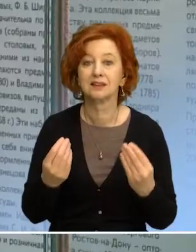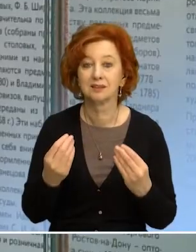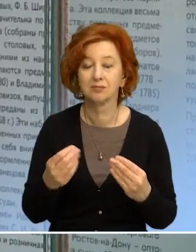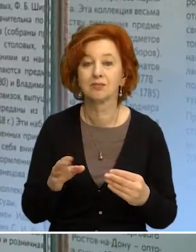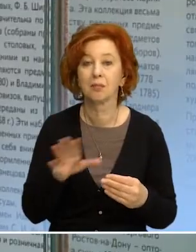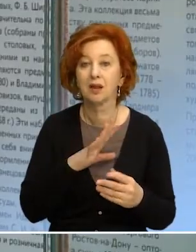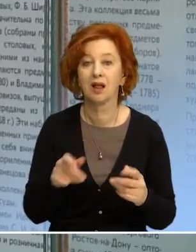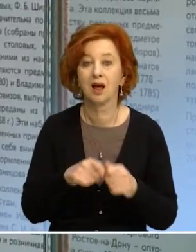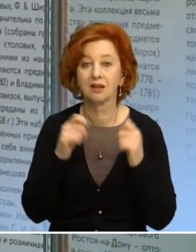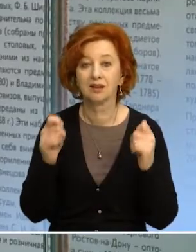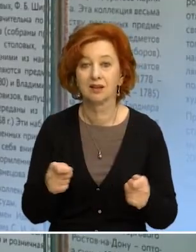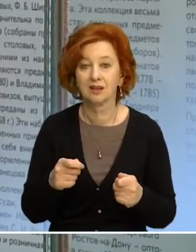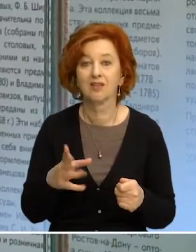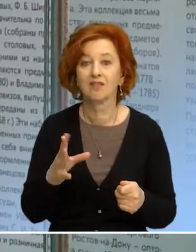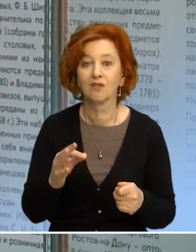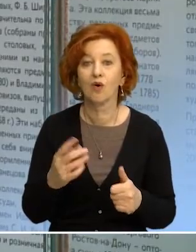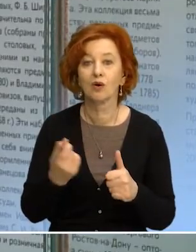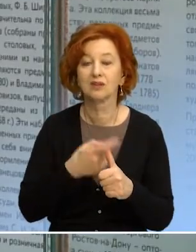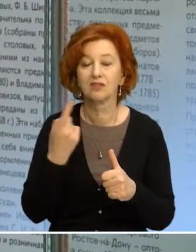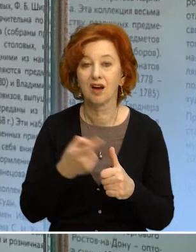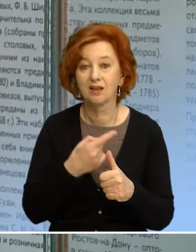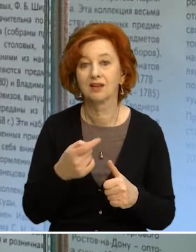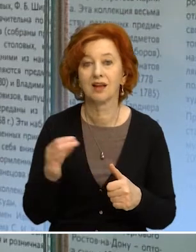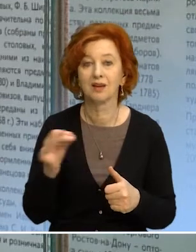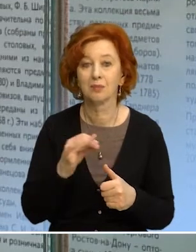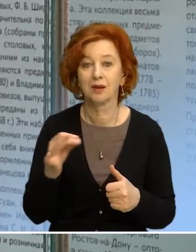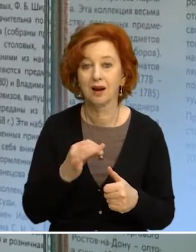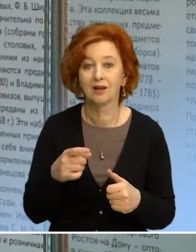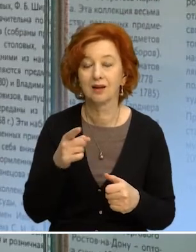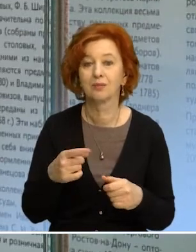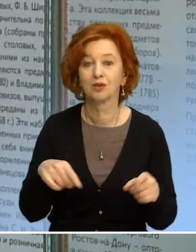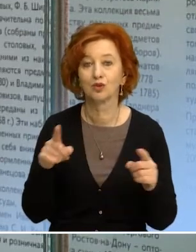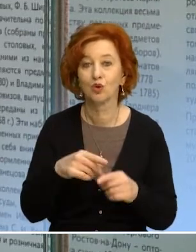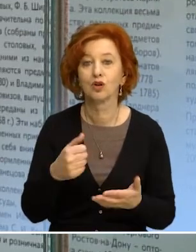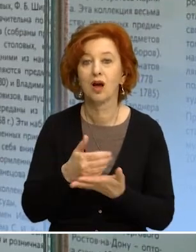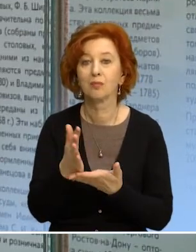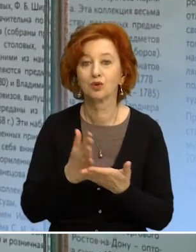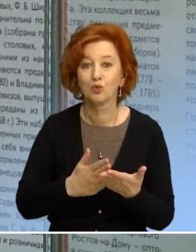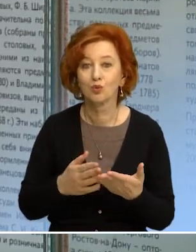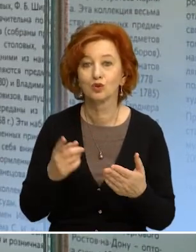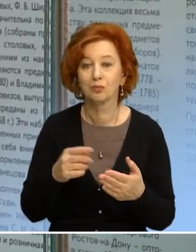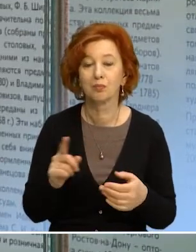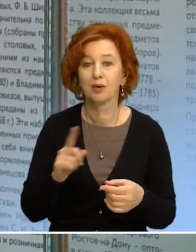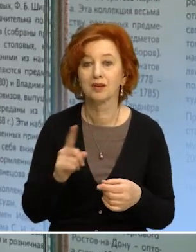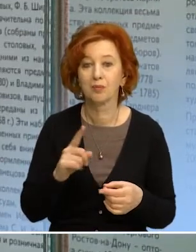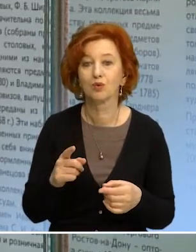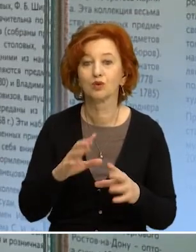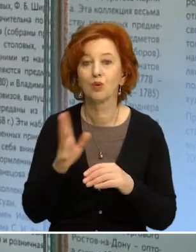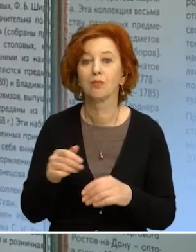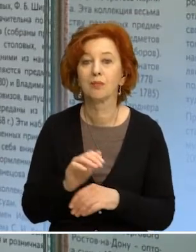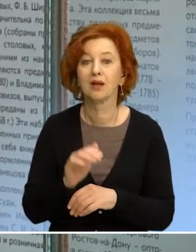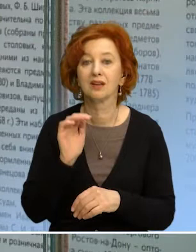империи создавалось по названию императором, императоров и обслуживало, потому что